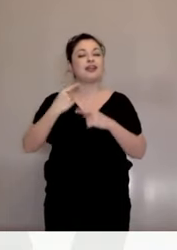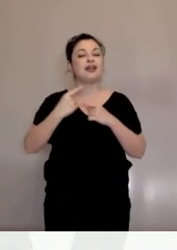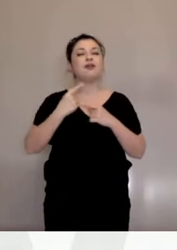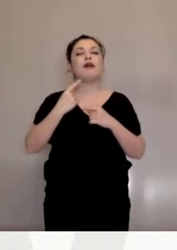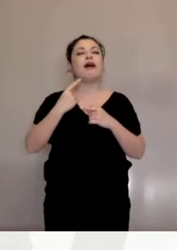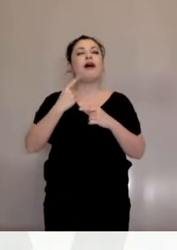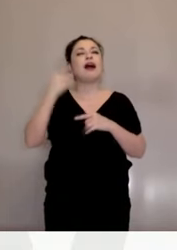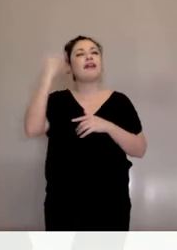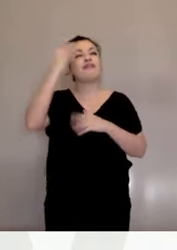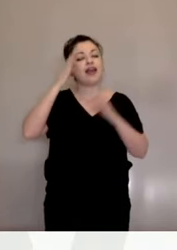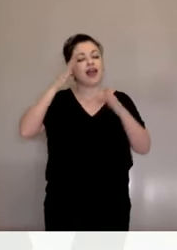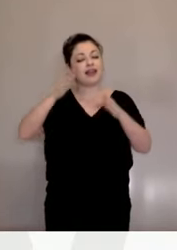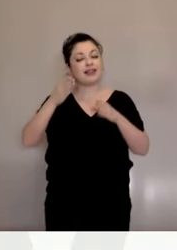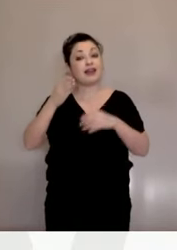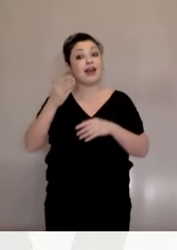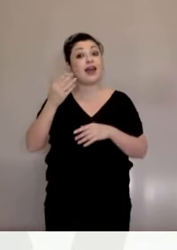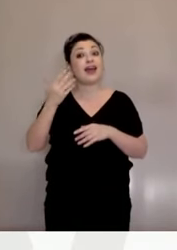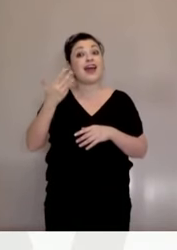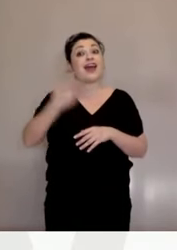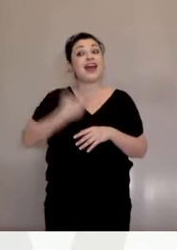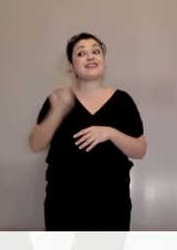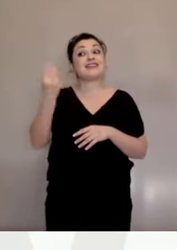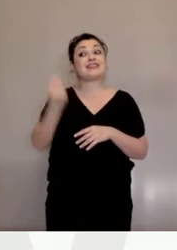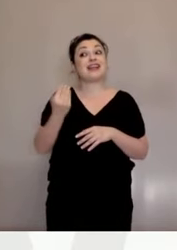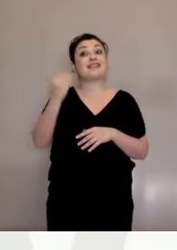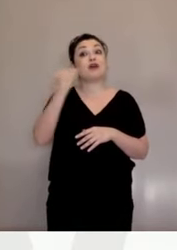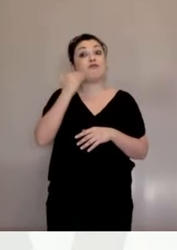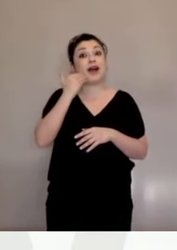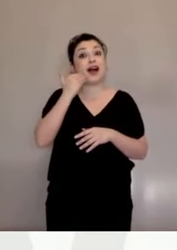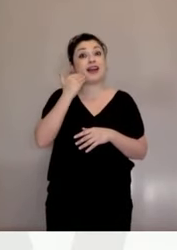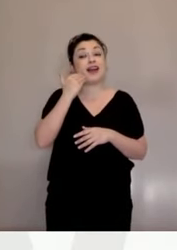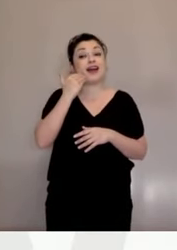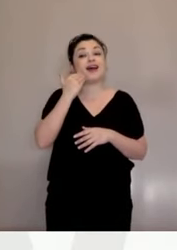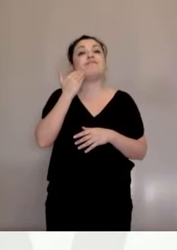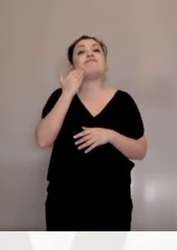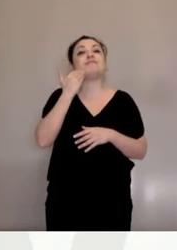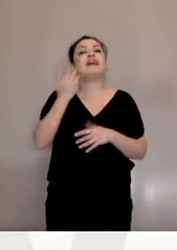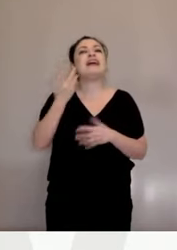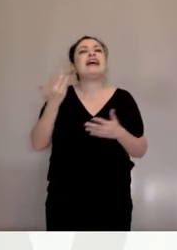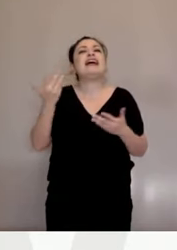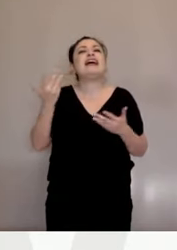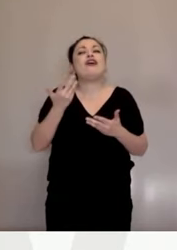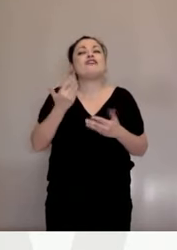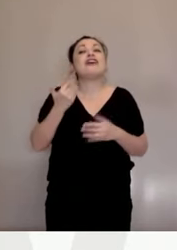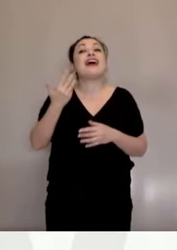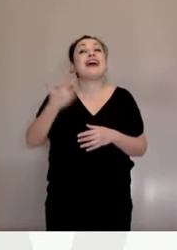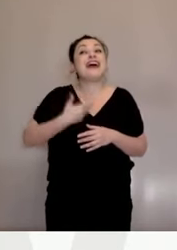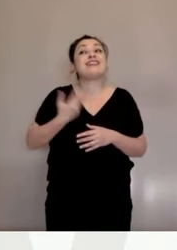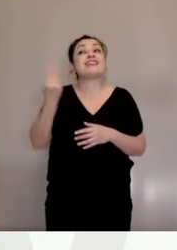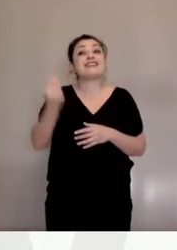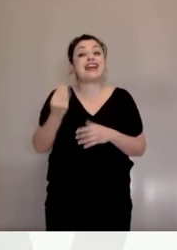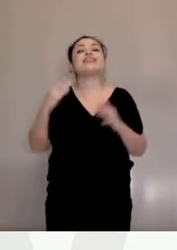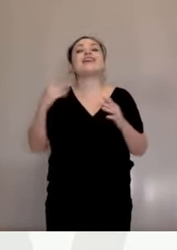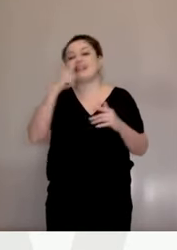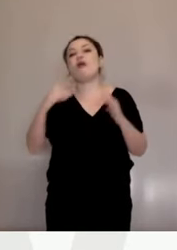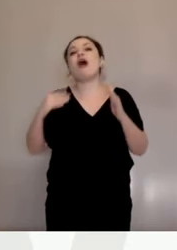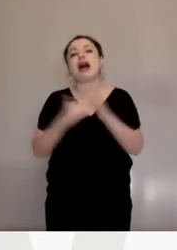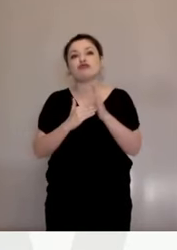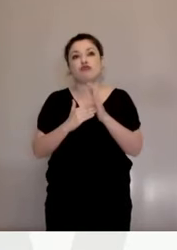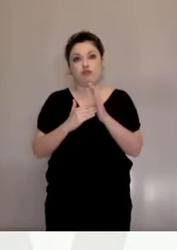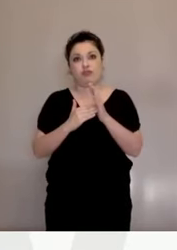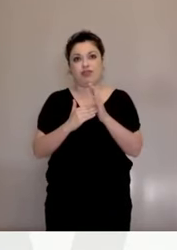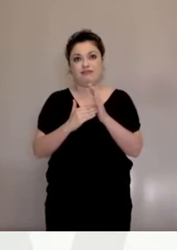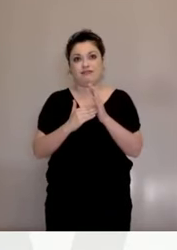l'esistenza umana come esistenza assoluta. Assoluta in quanto l'esistenza